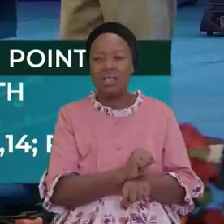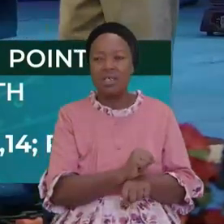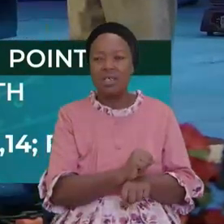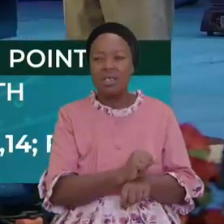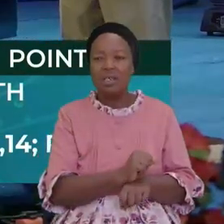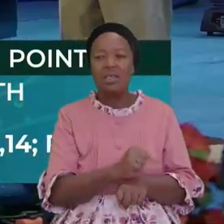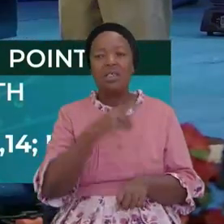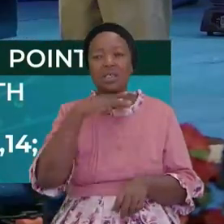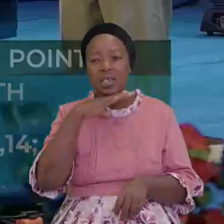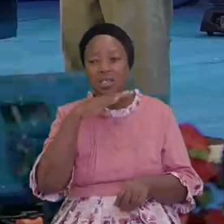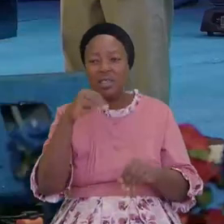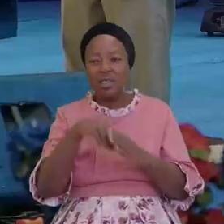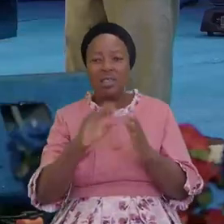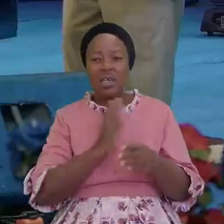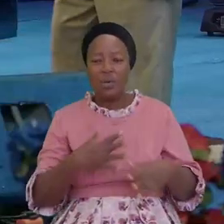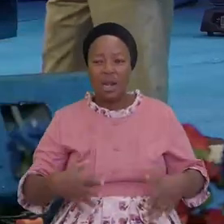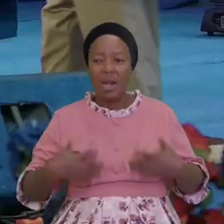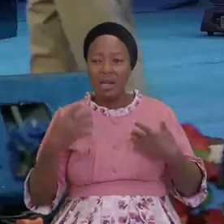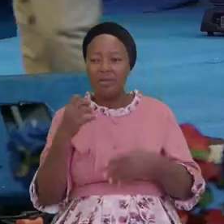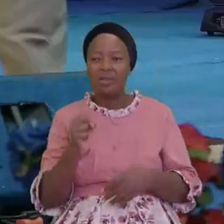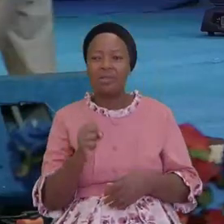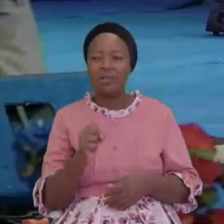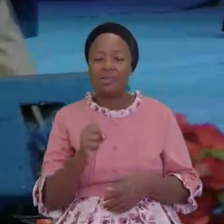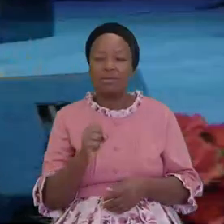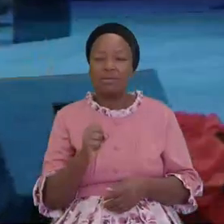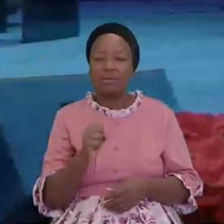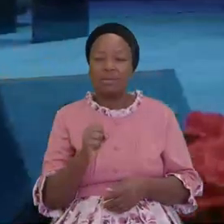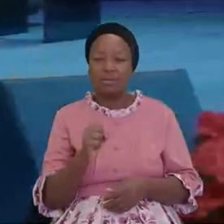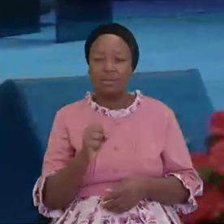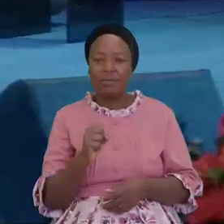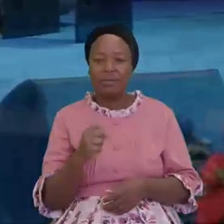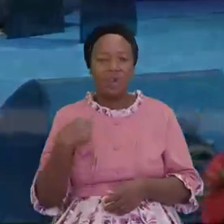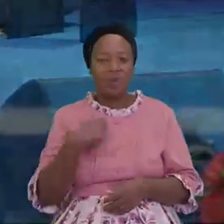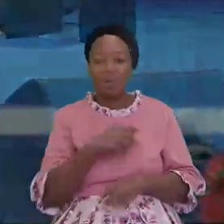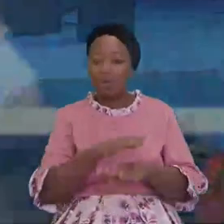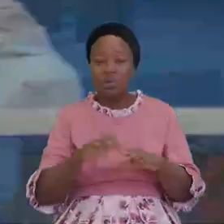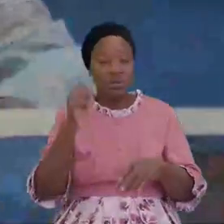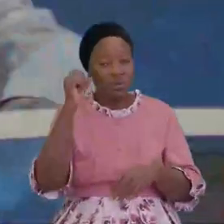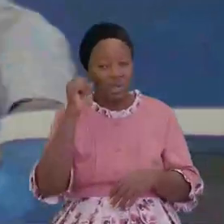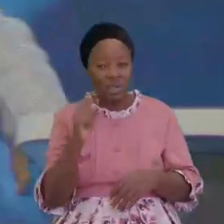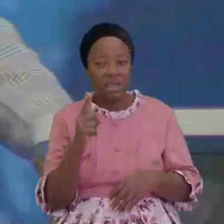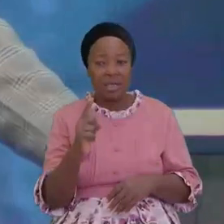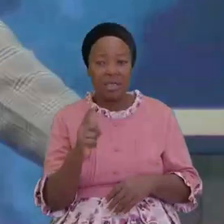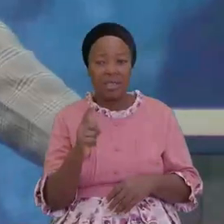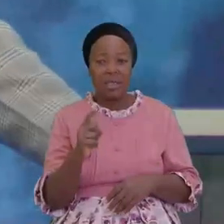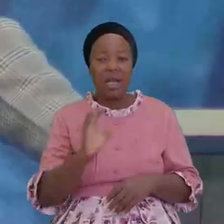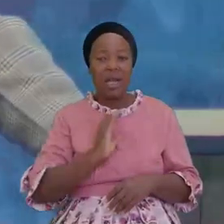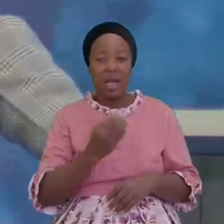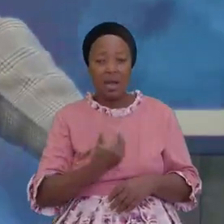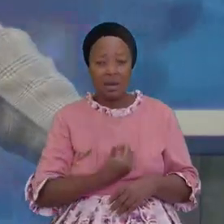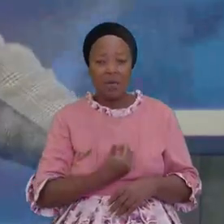Une abomination dans nos habitudes. Une abomination dans notre style de vie.